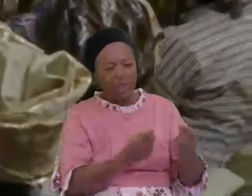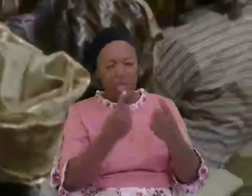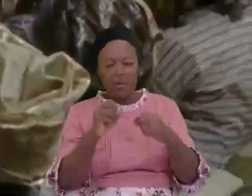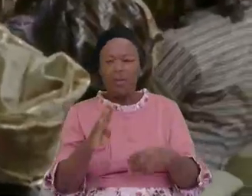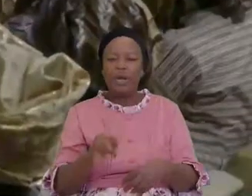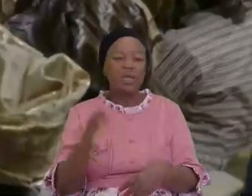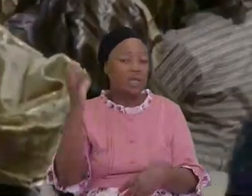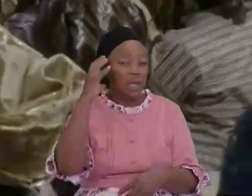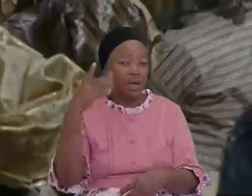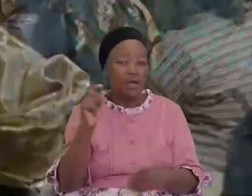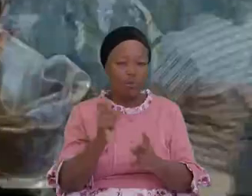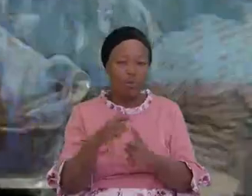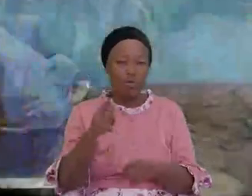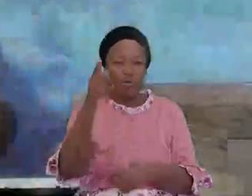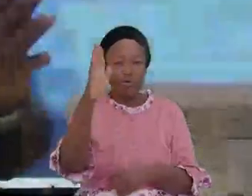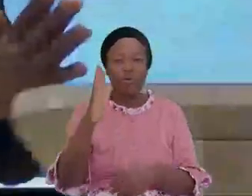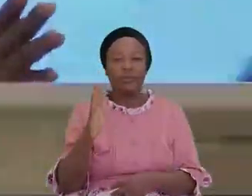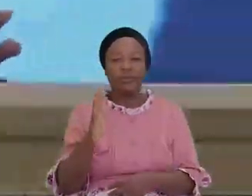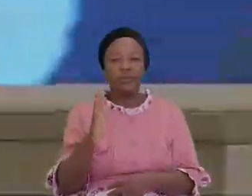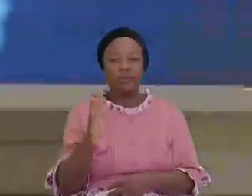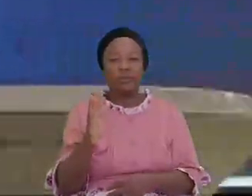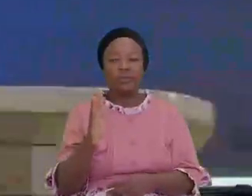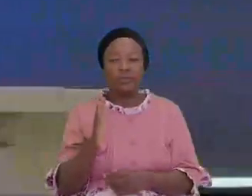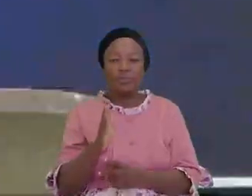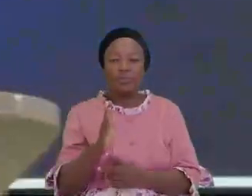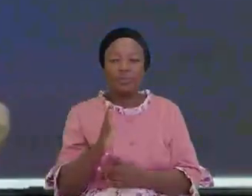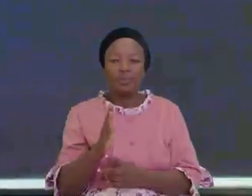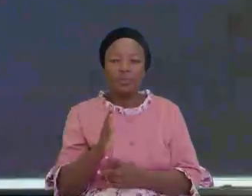Et cette foi vient de l'écoute de la parole de Dieu.